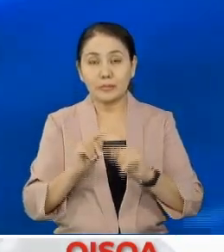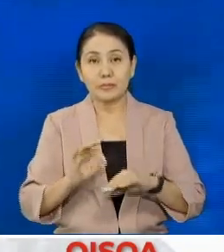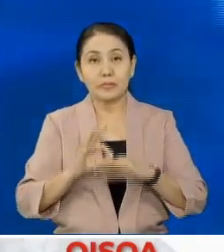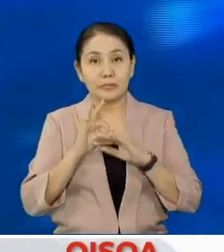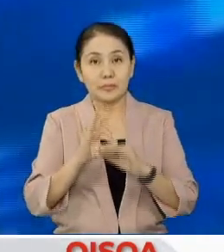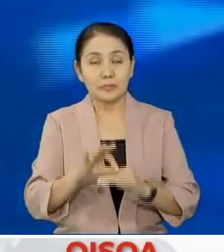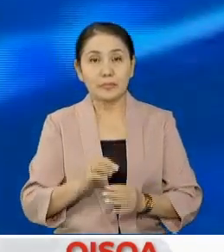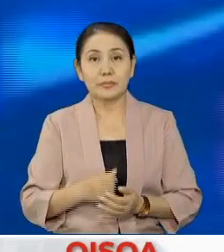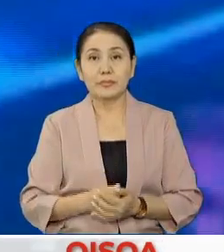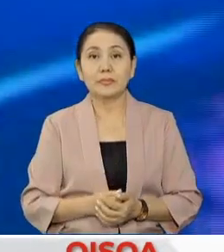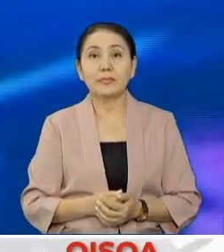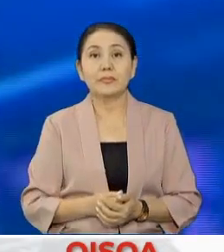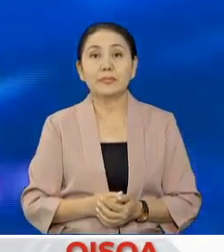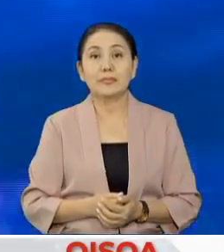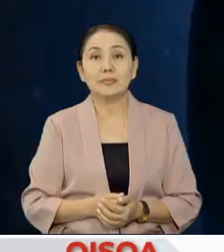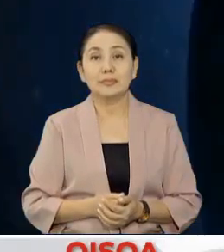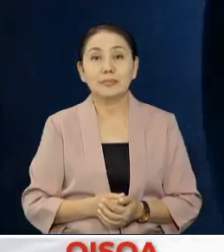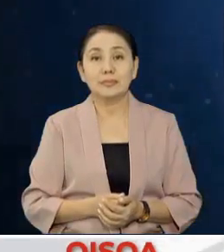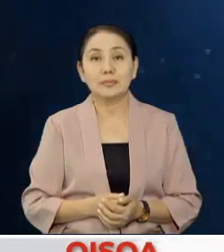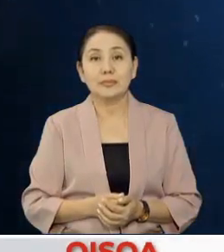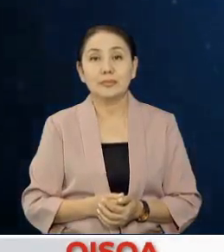tadbirlari o'tkazilmoqda.